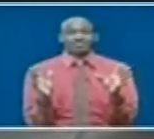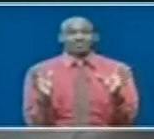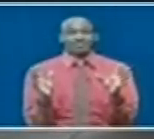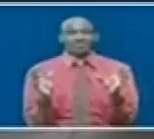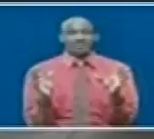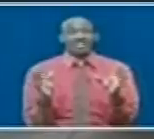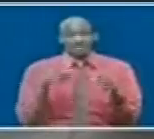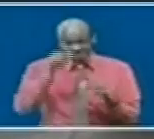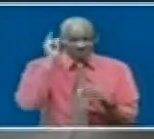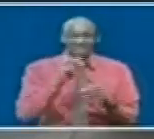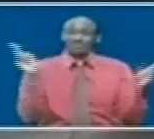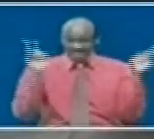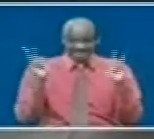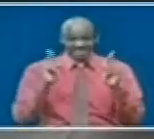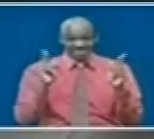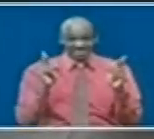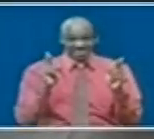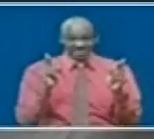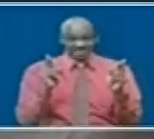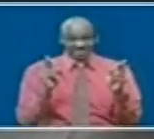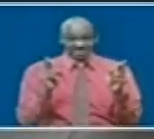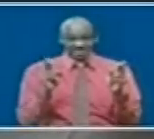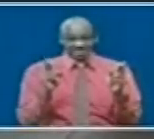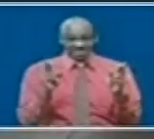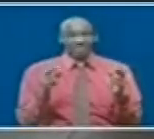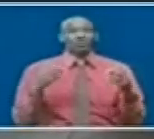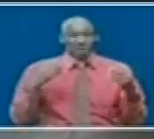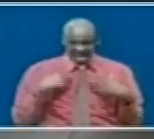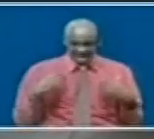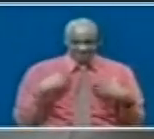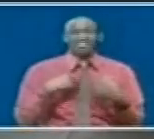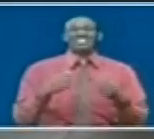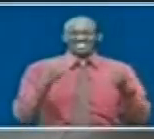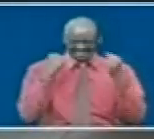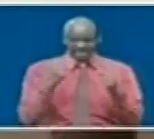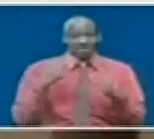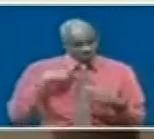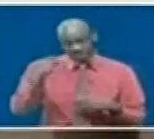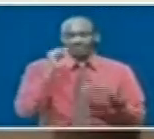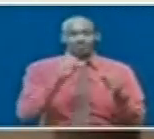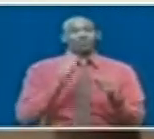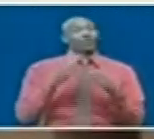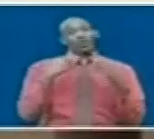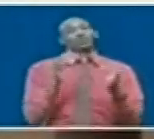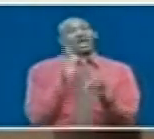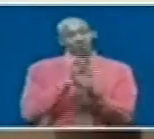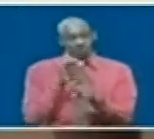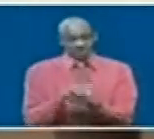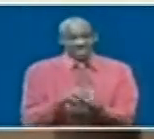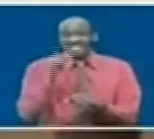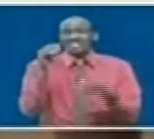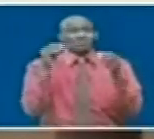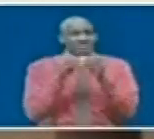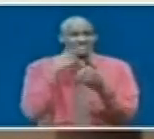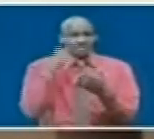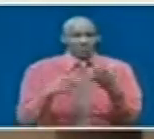But they should prepare to face a strike they will regret. Kulingana na muungano huo, mkutano